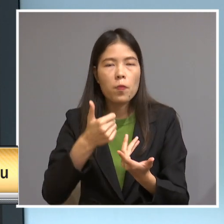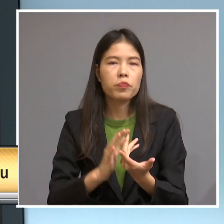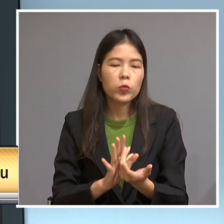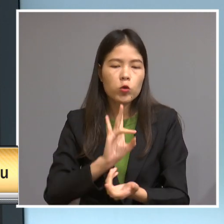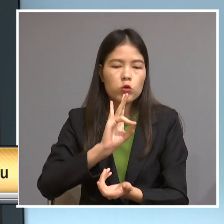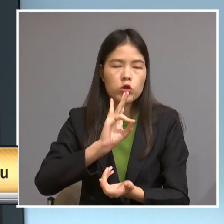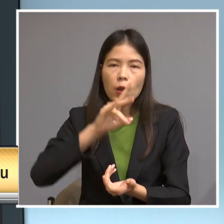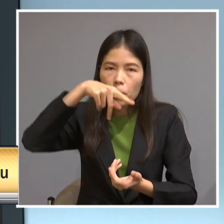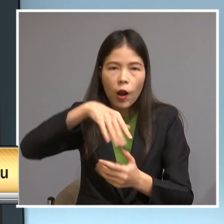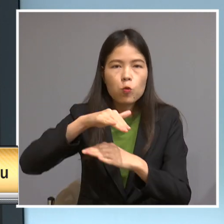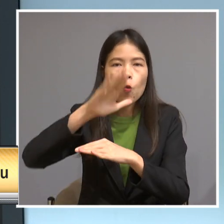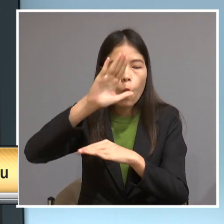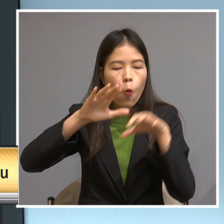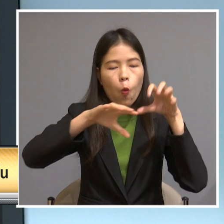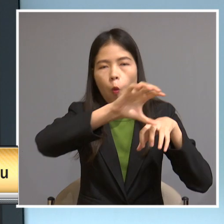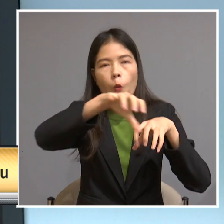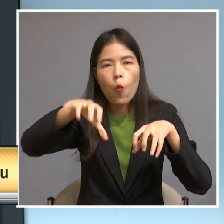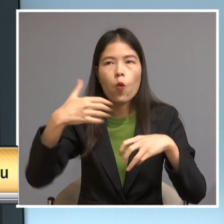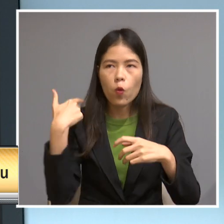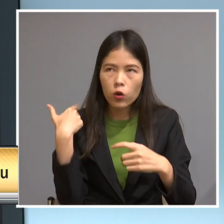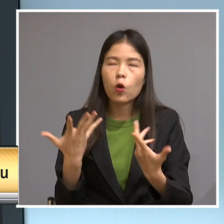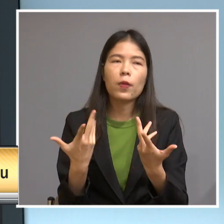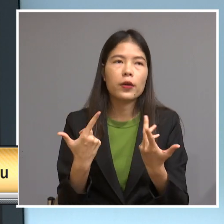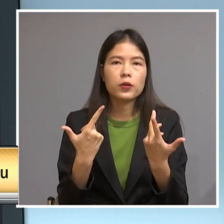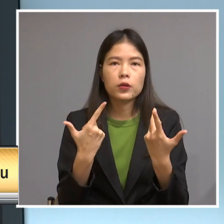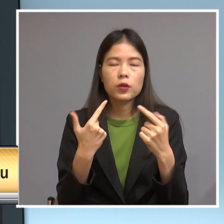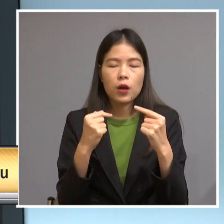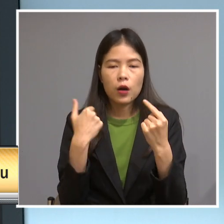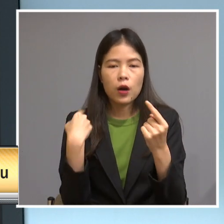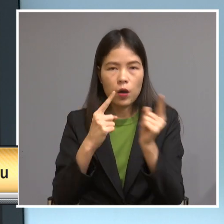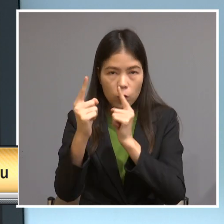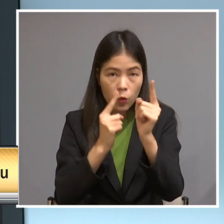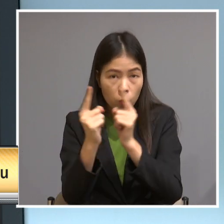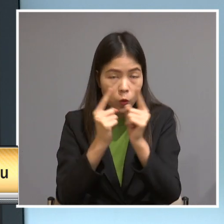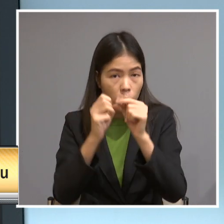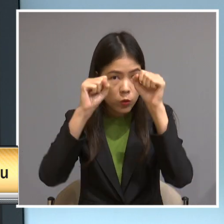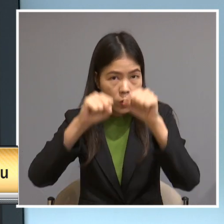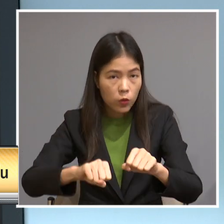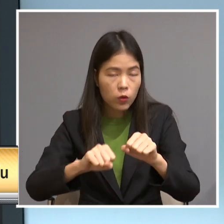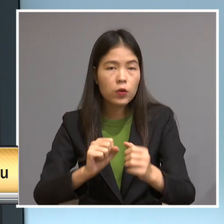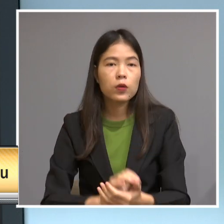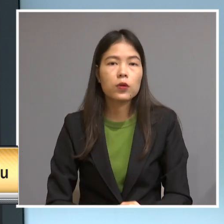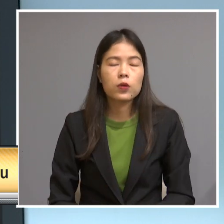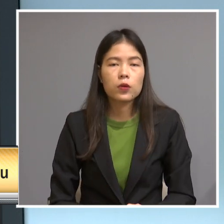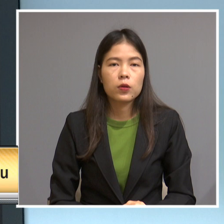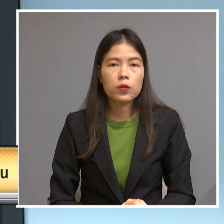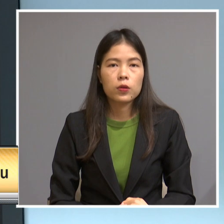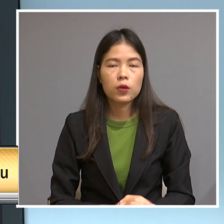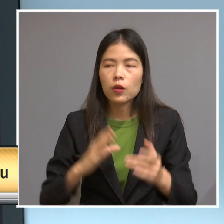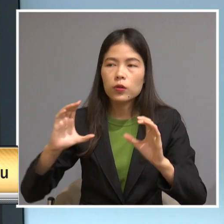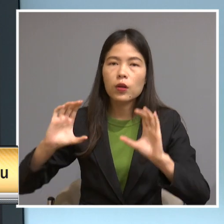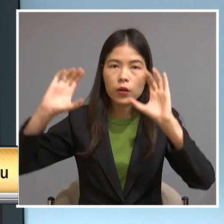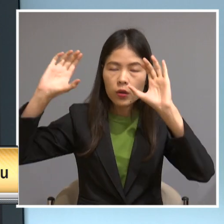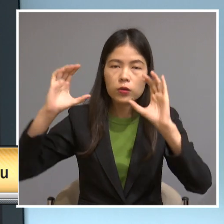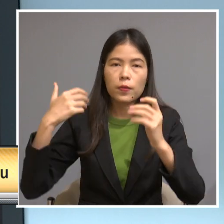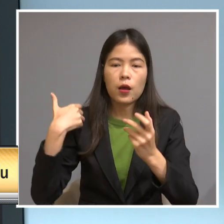ก็ต้องไปสู้กันก็อยากให้ได้ ผมมชองทางอยนิตหนึ่ทางรัฐบาลจะ